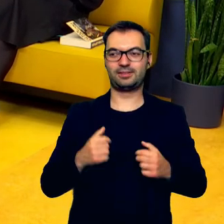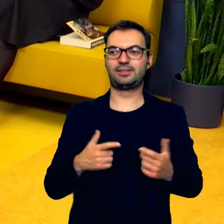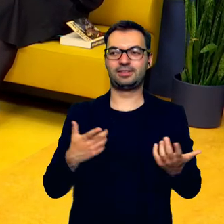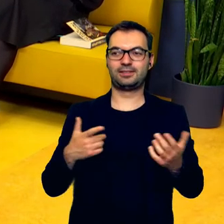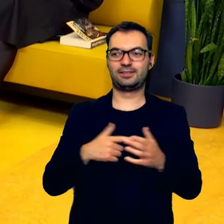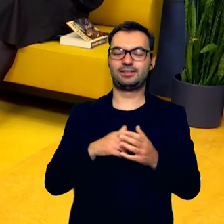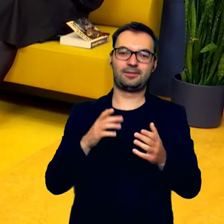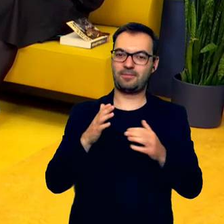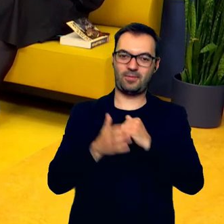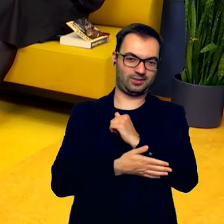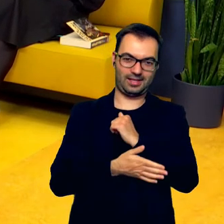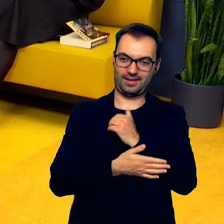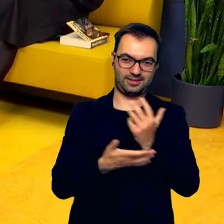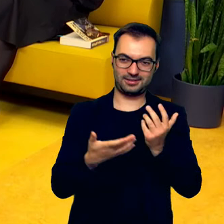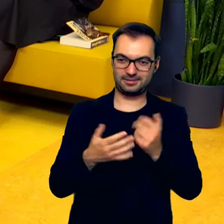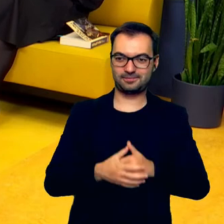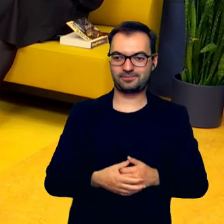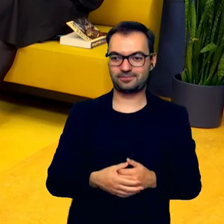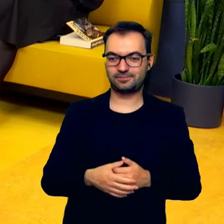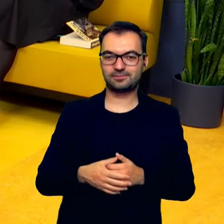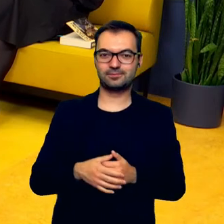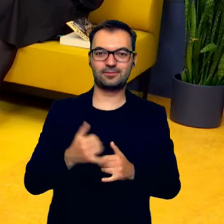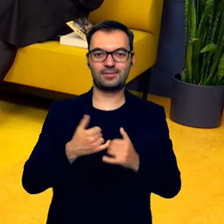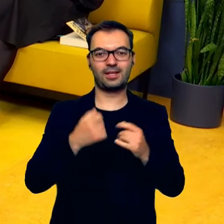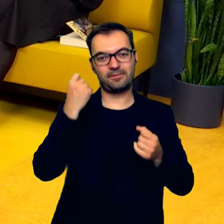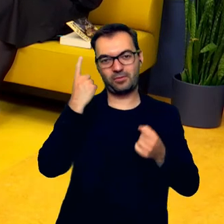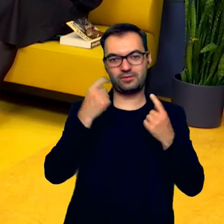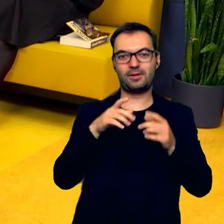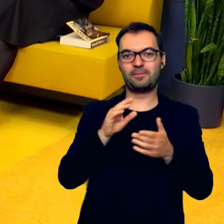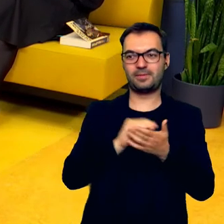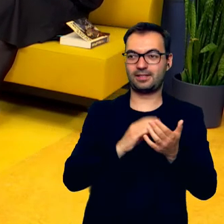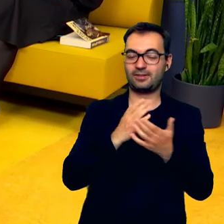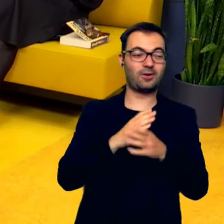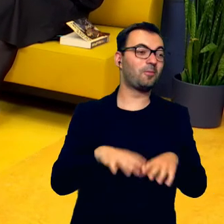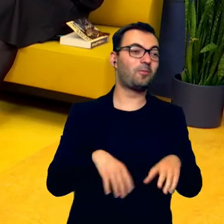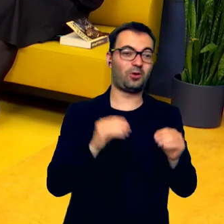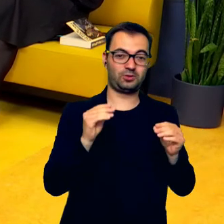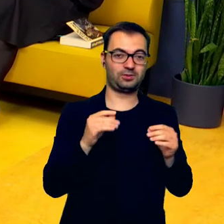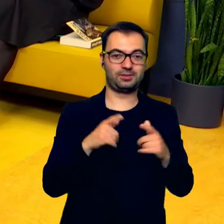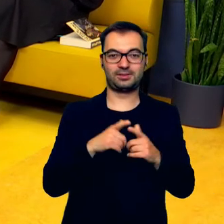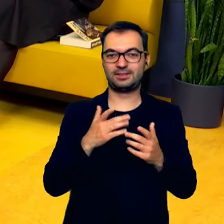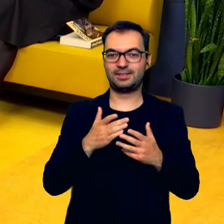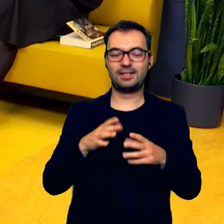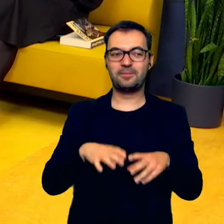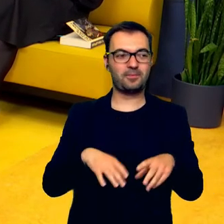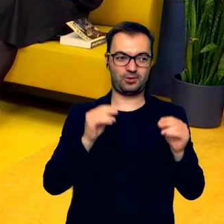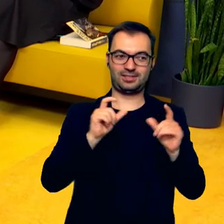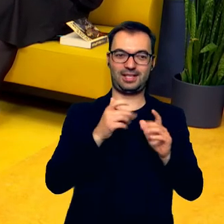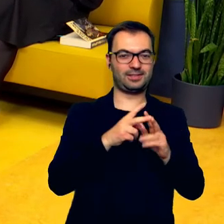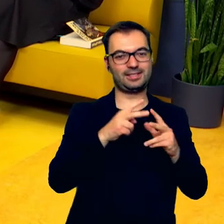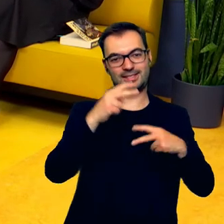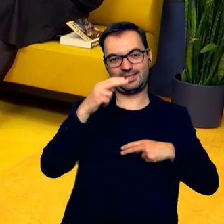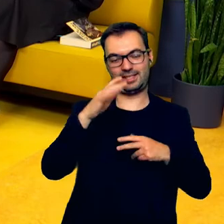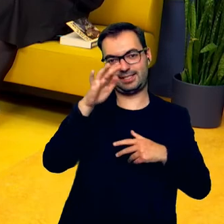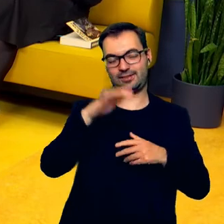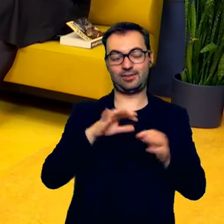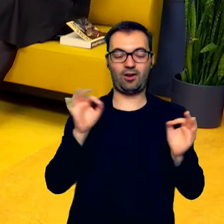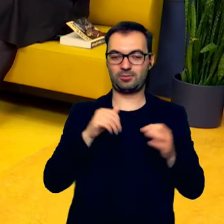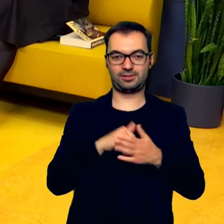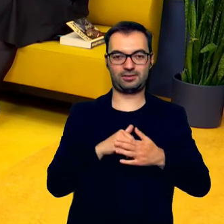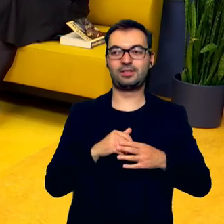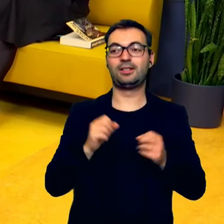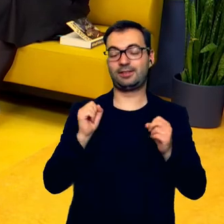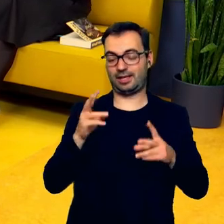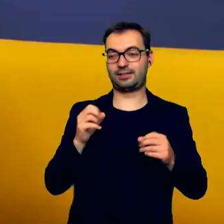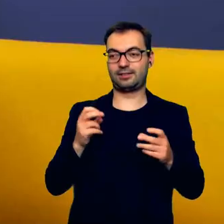To jest pewne abecadło kreatywnego pisania. A to jest tylko początek, to zdanie tylko otwiera całą scenę, która nas prowadzi do okropnych